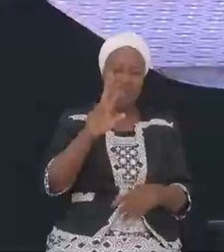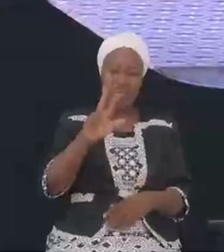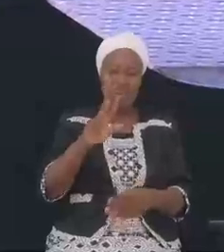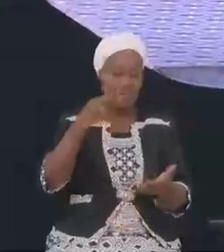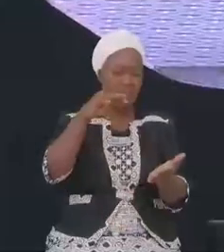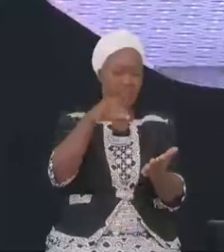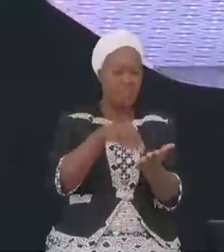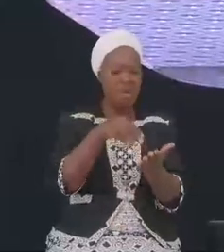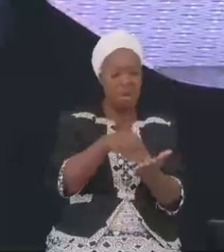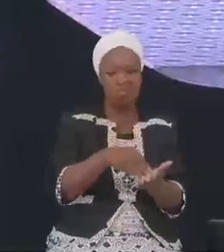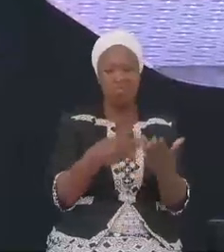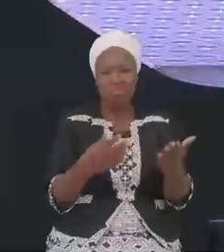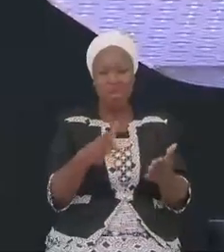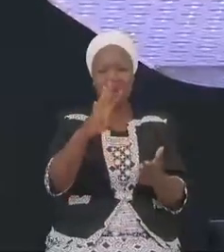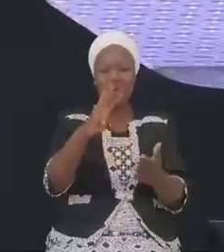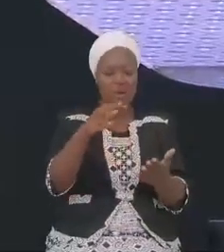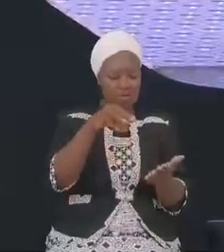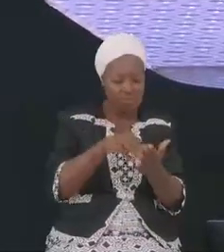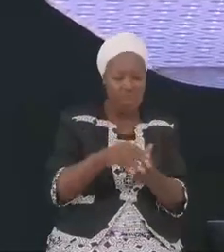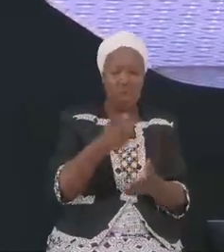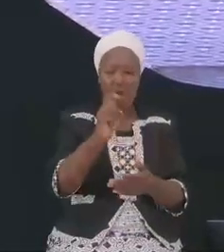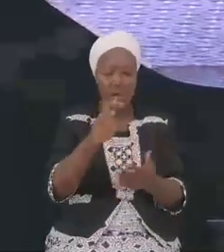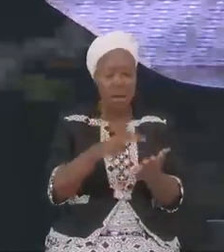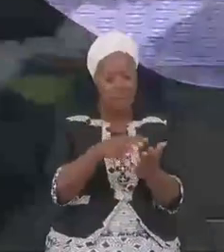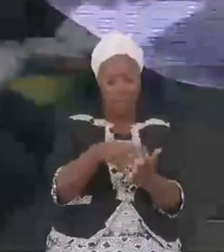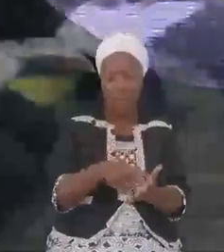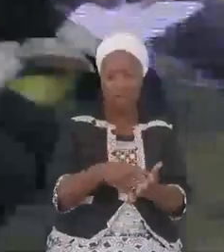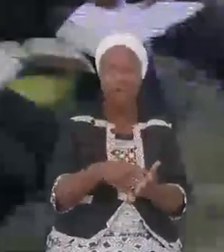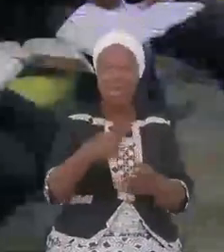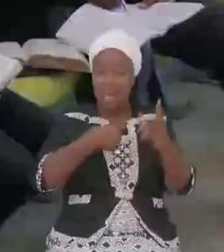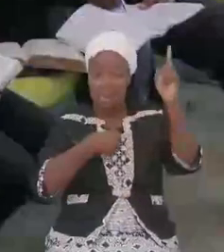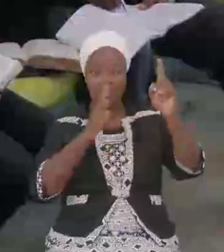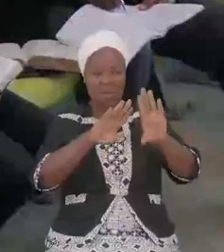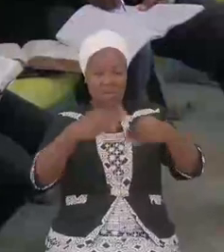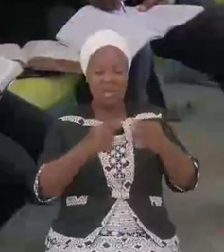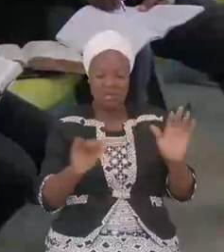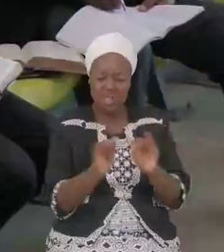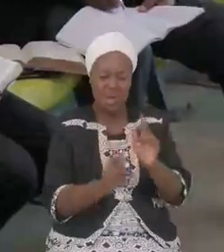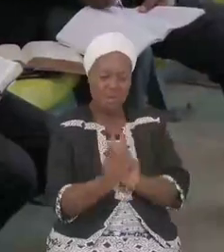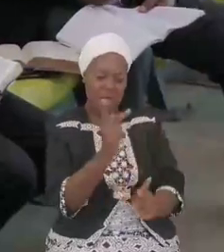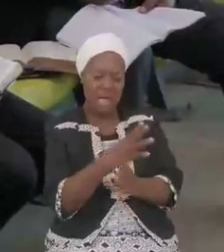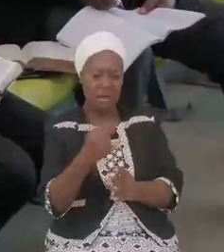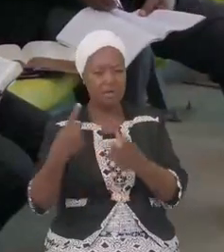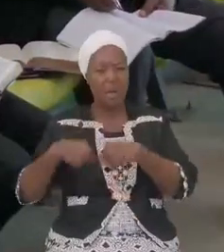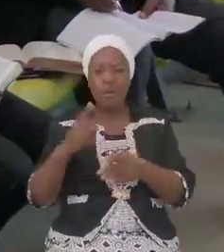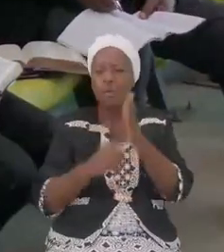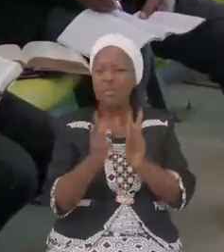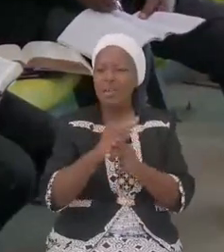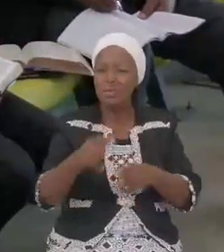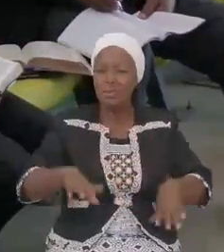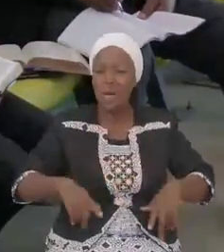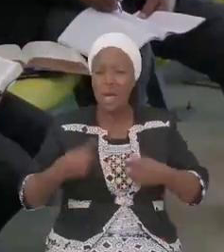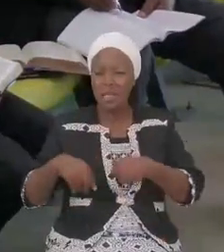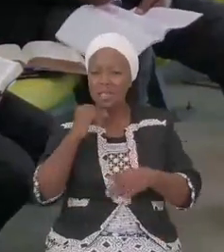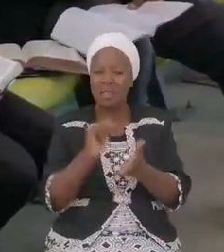millions, chacun d'eux, je leur donnerai un même cœur. Quel cœur s'agit-il? Le